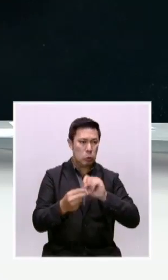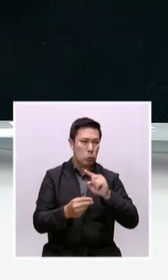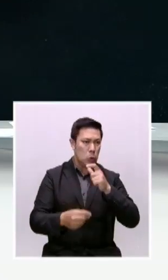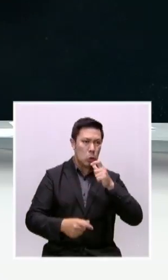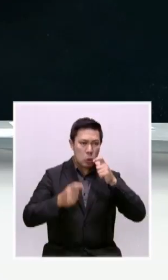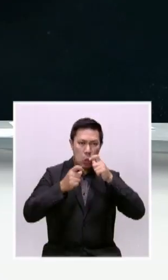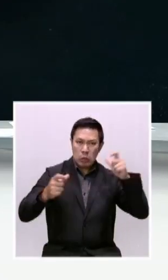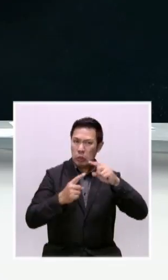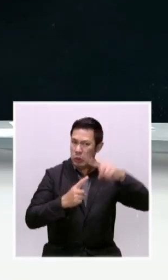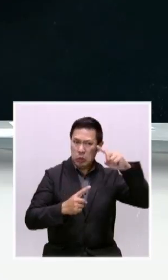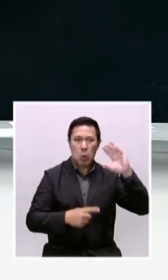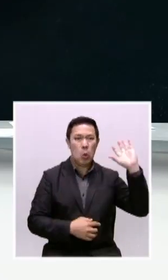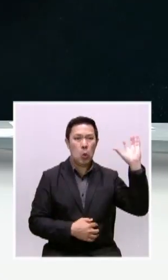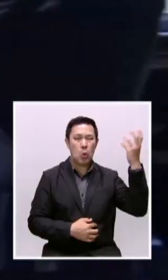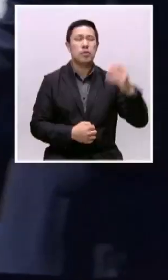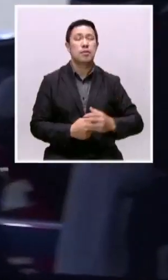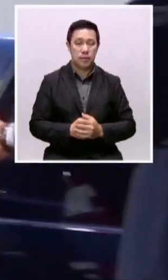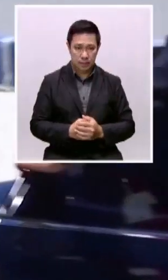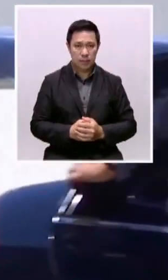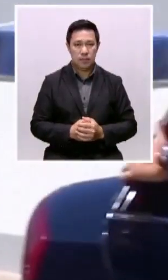ที่ใหญ่ที่สุดในโลกค่ะ